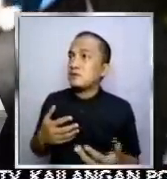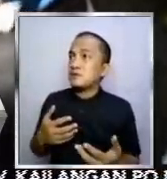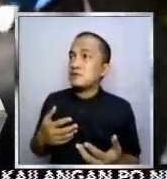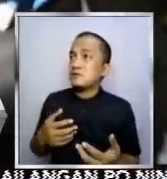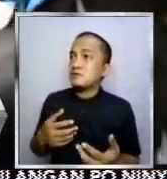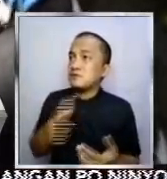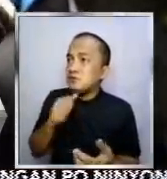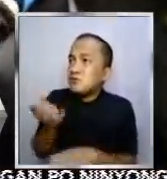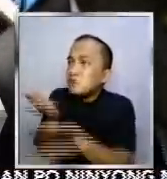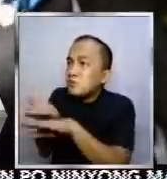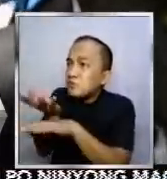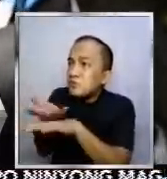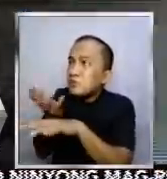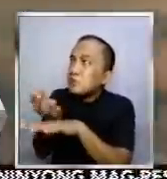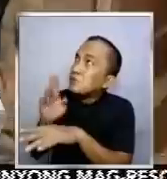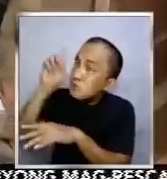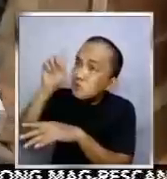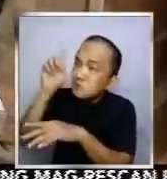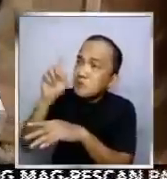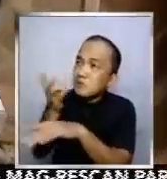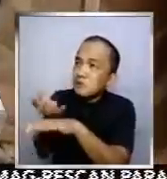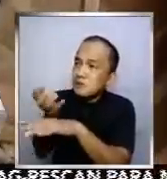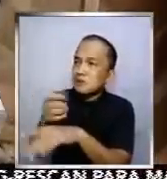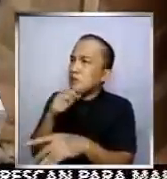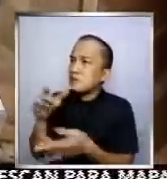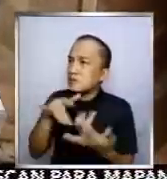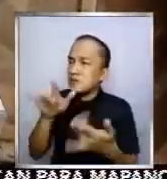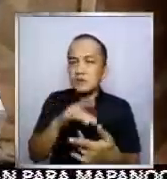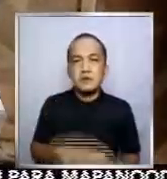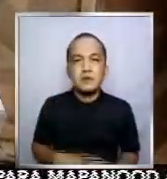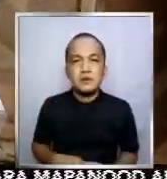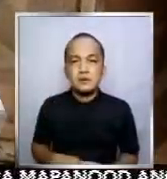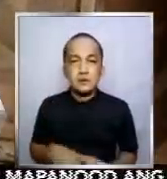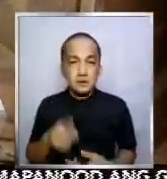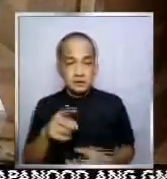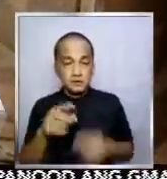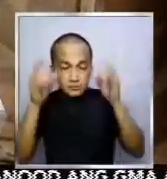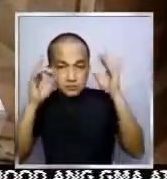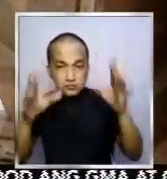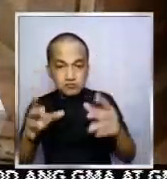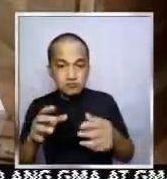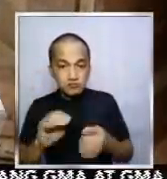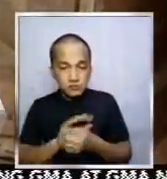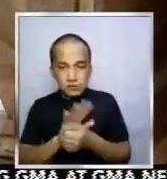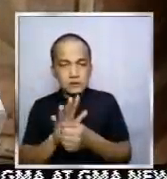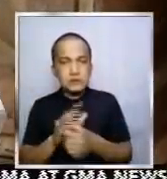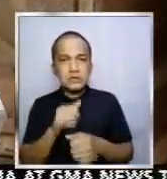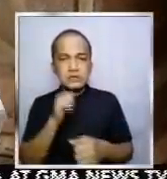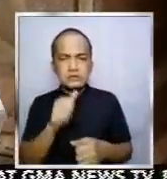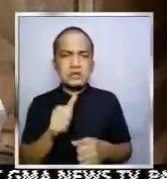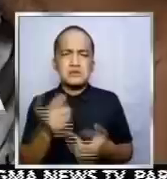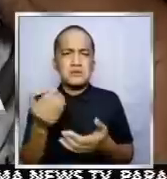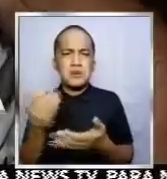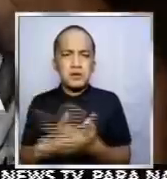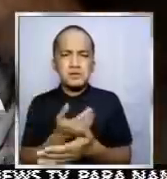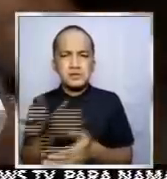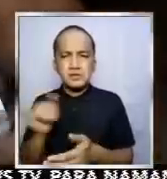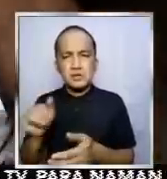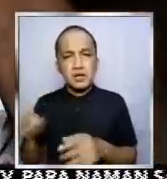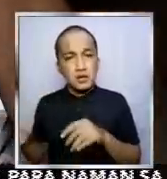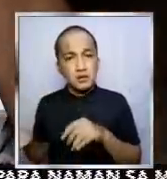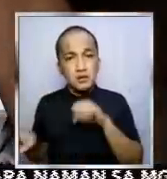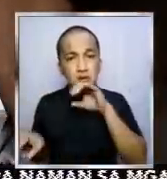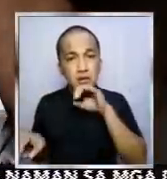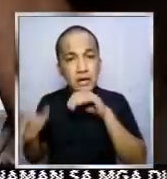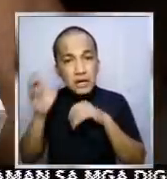sa taas, hindi na po kami pakalat-kalat. Ang peligro sa COVID-19 tila hindi na rin bago para sa tulad ni Lola Clara, na